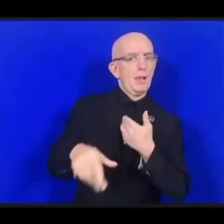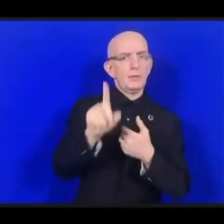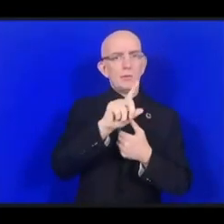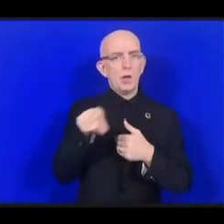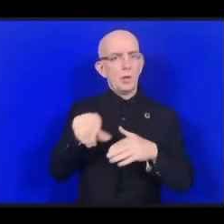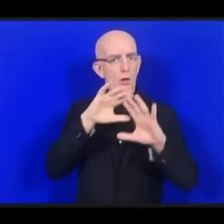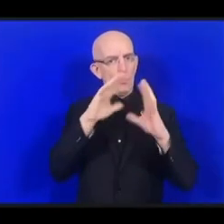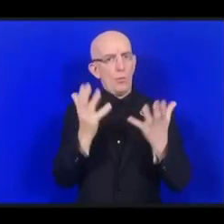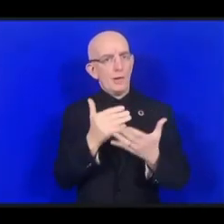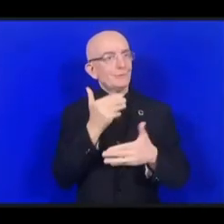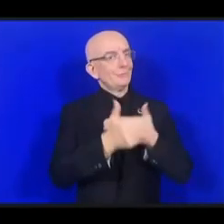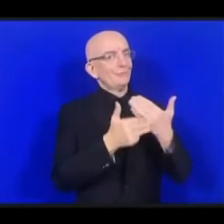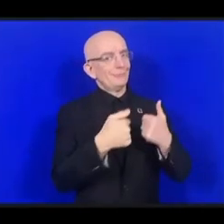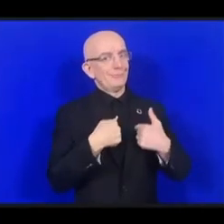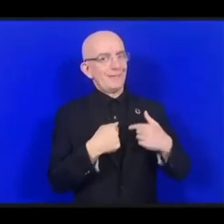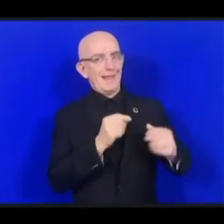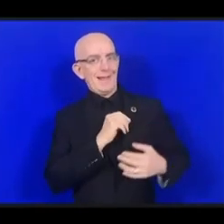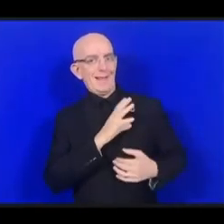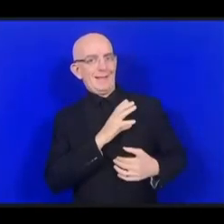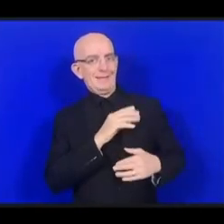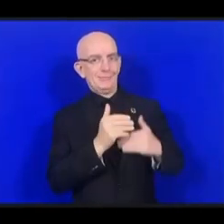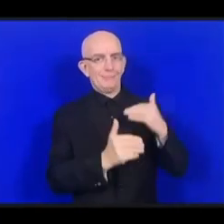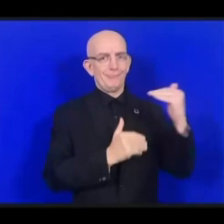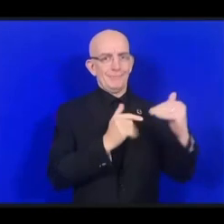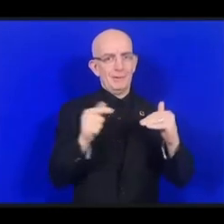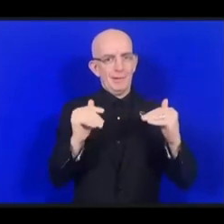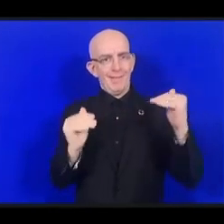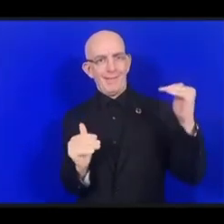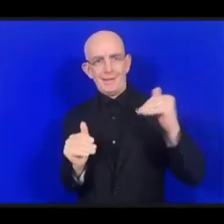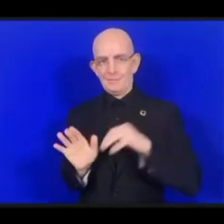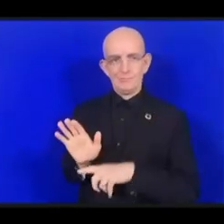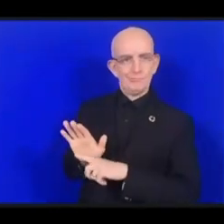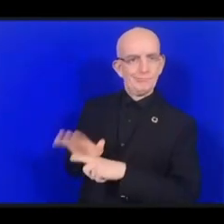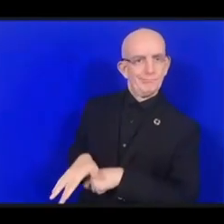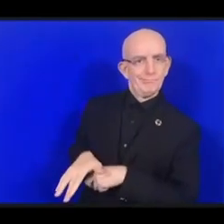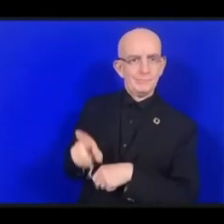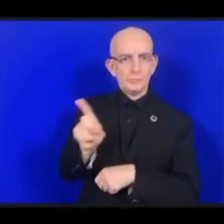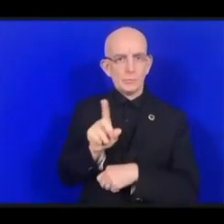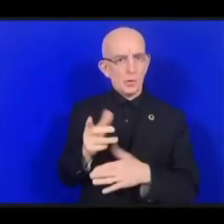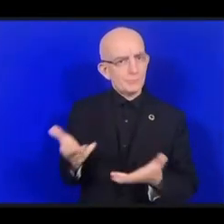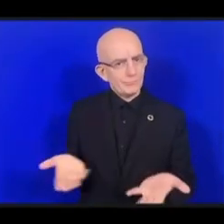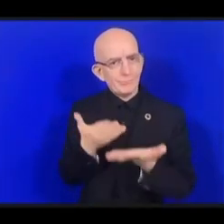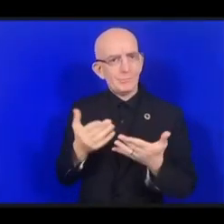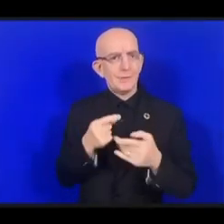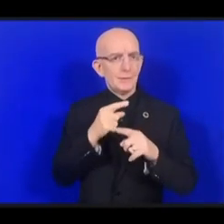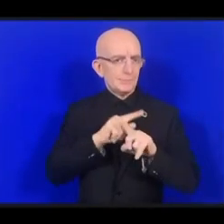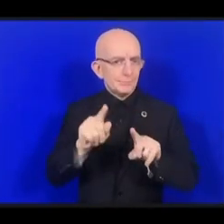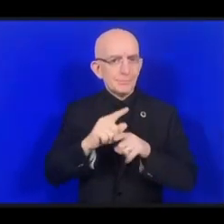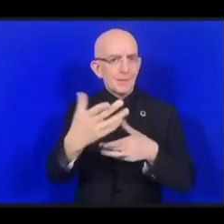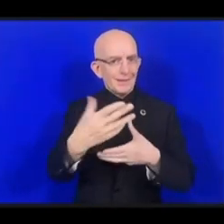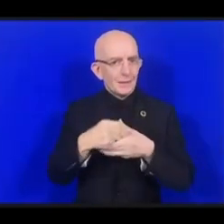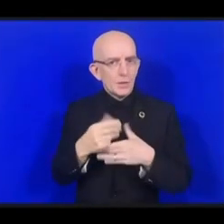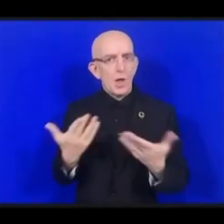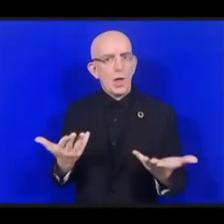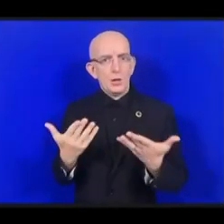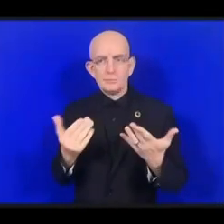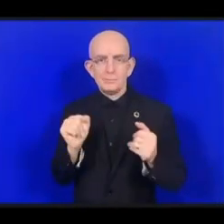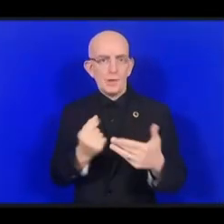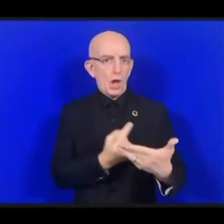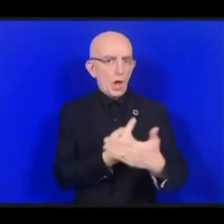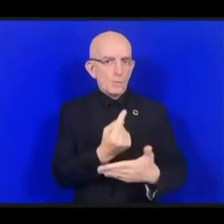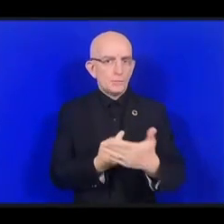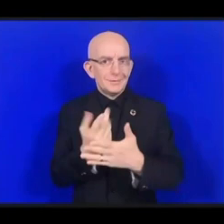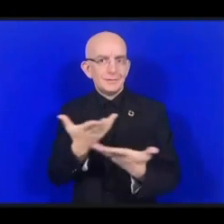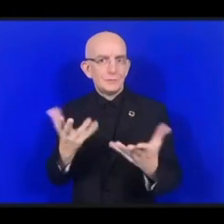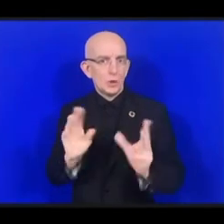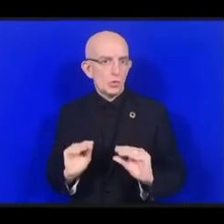しそしてまたユス女性またジェンダーに関します議論の主流化ということも